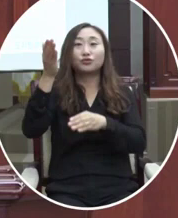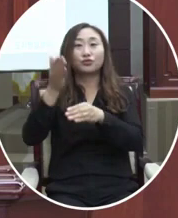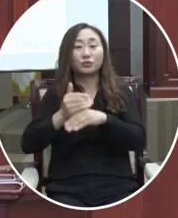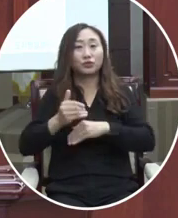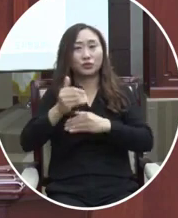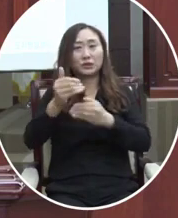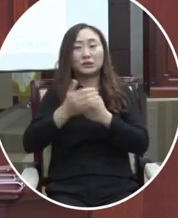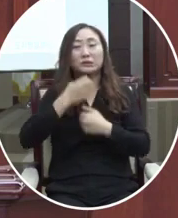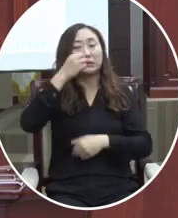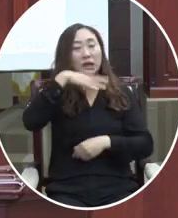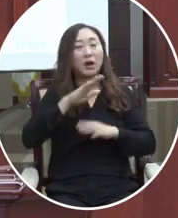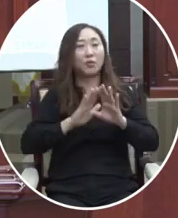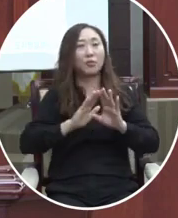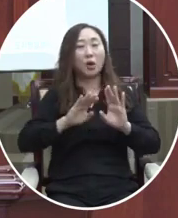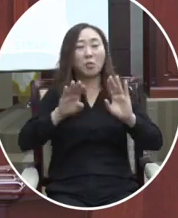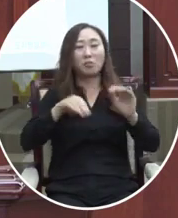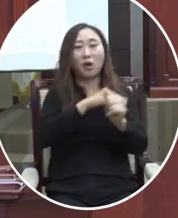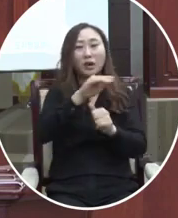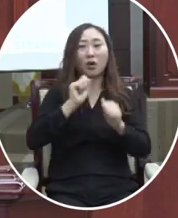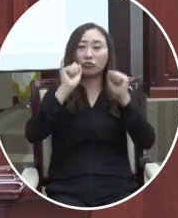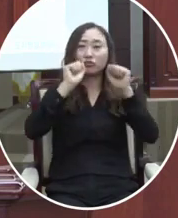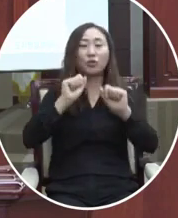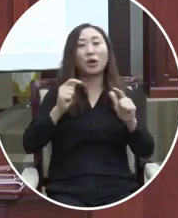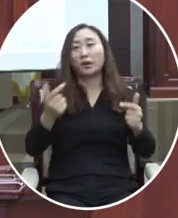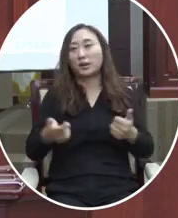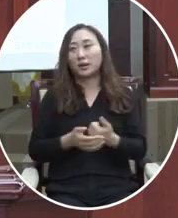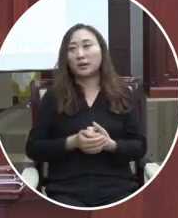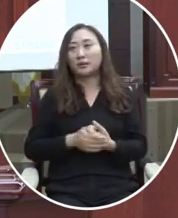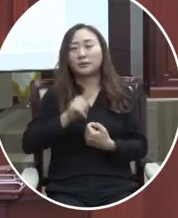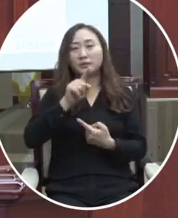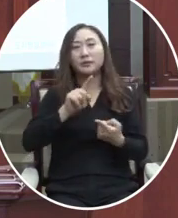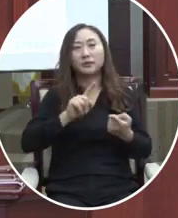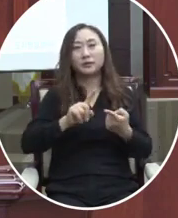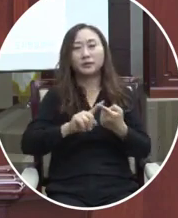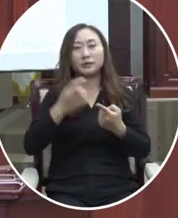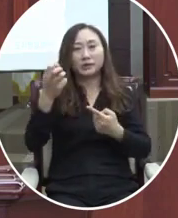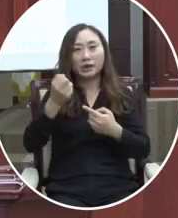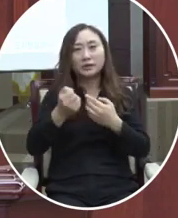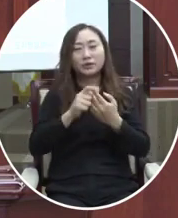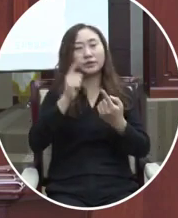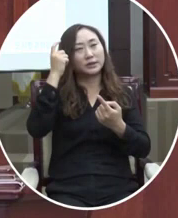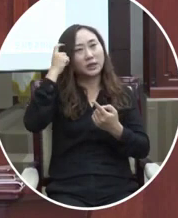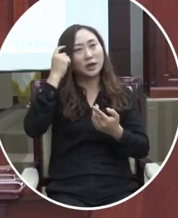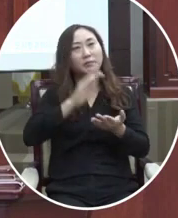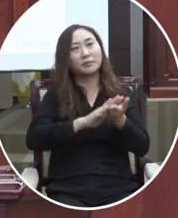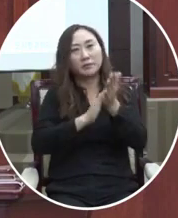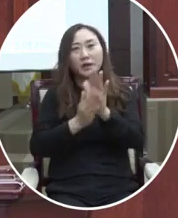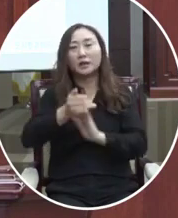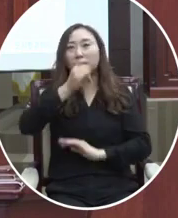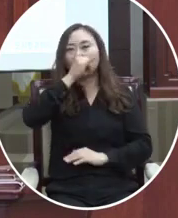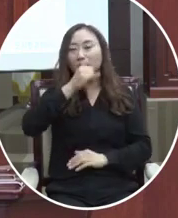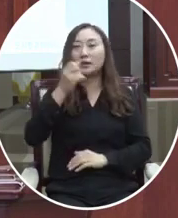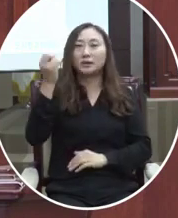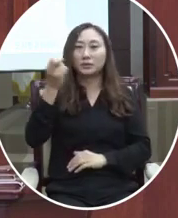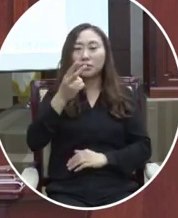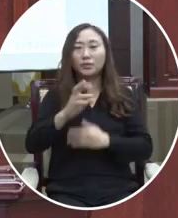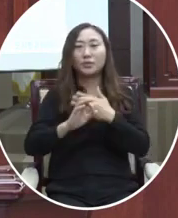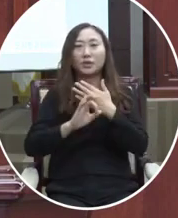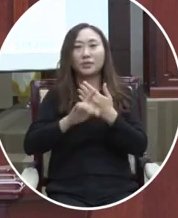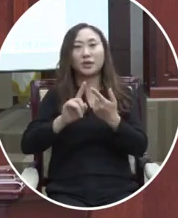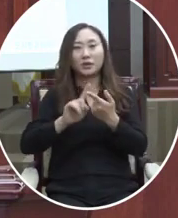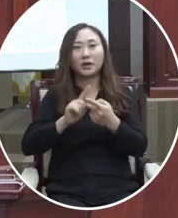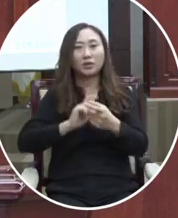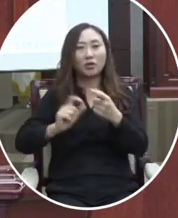환경운동이 아닙니다. 탄소중립 달성을 위해 에너지 인프라에 거대한 전환이 필요하며 관내의 재생에너지